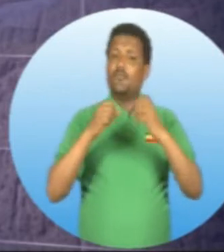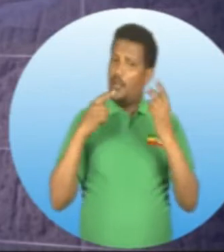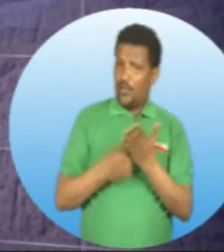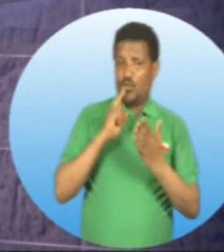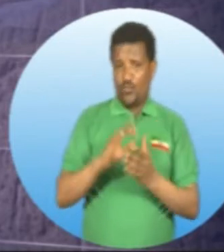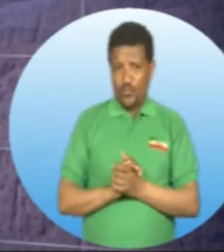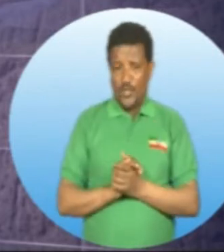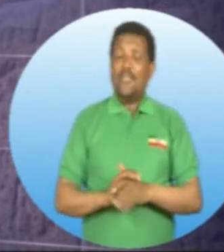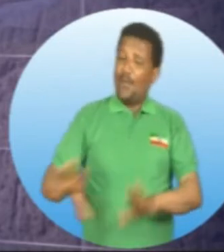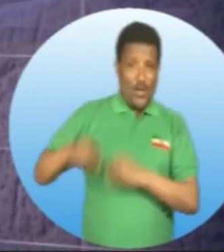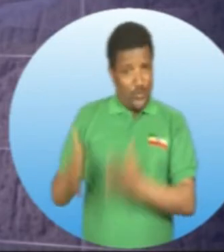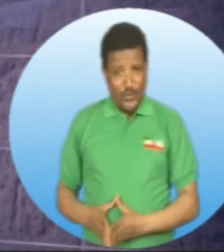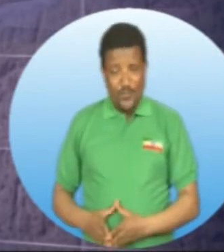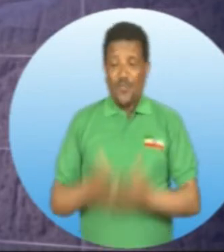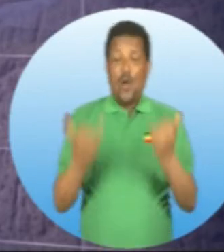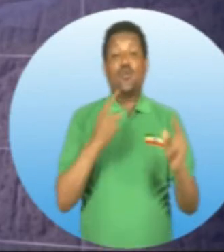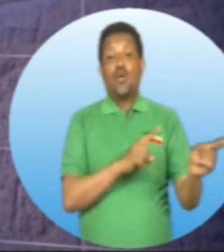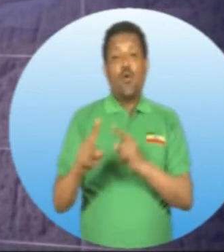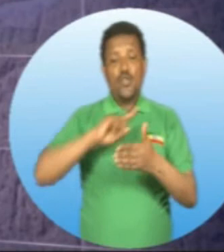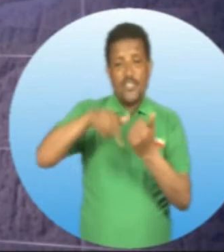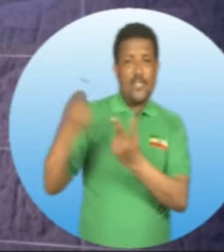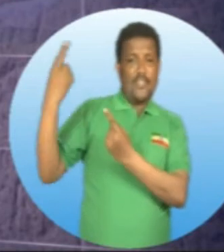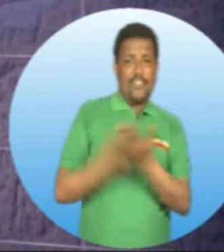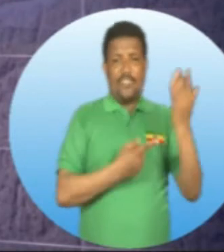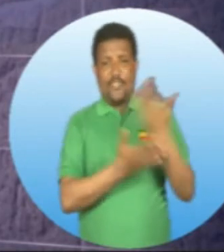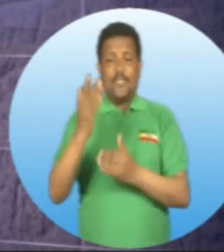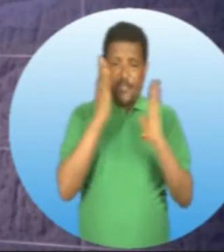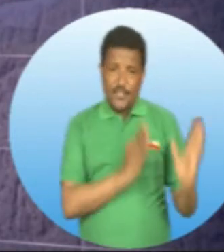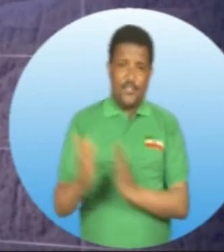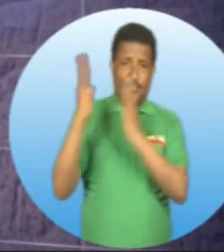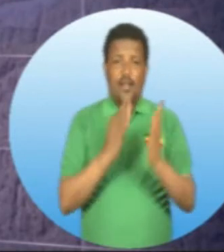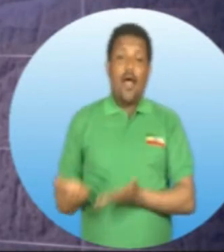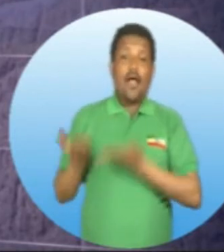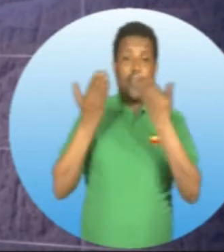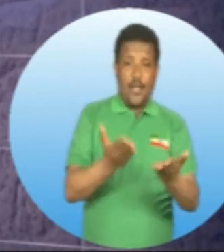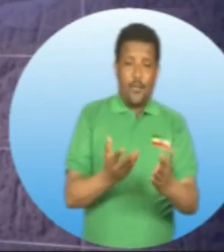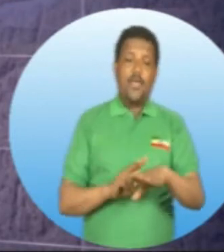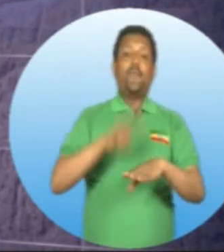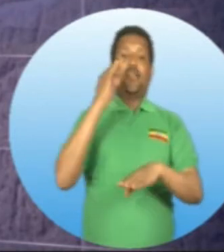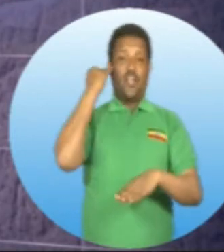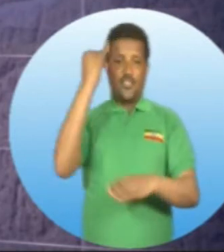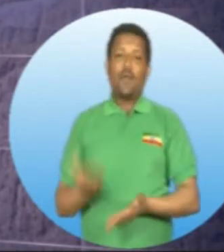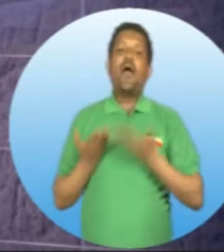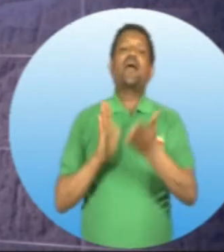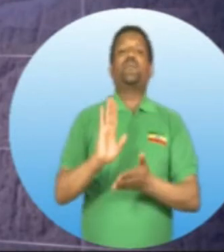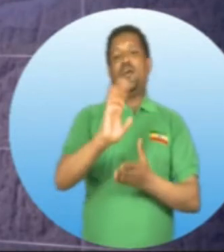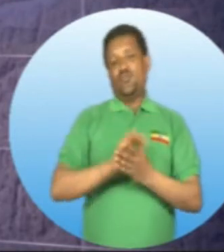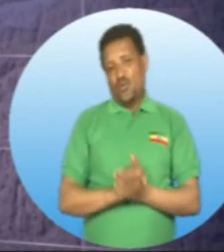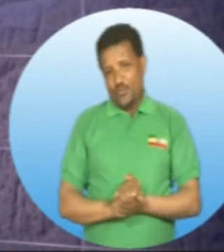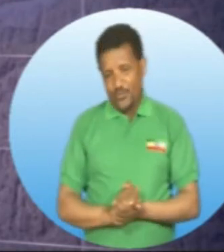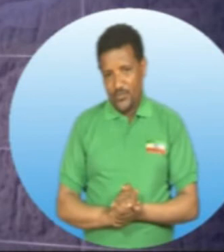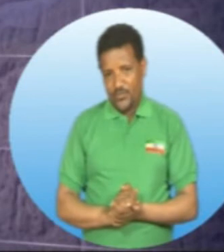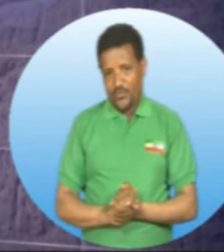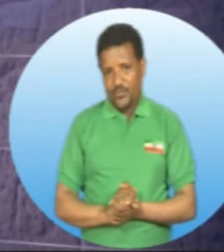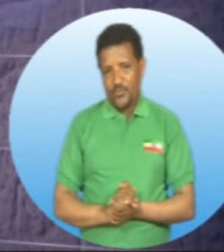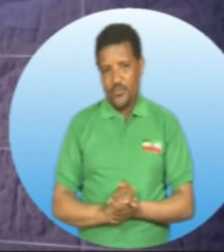ነው። ተማሪዎች አሁን ደግሞ ስለ ክርክር ዝግጅትና አቀራረብ የመነሻ ሐሳብ